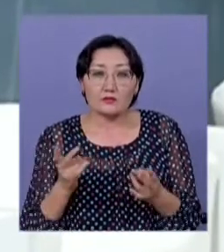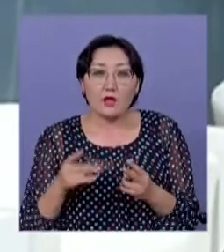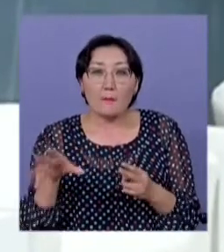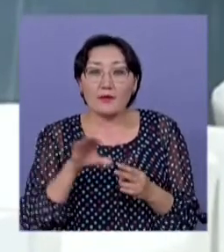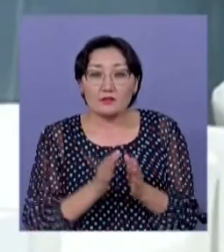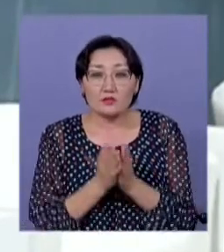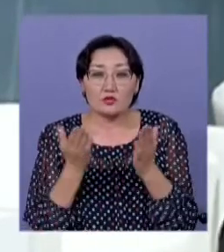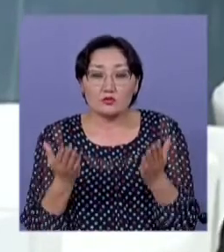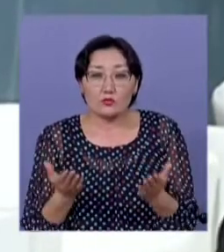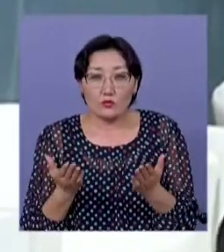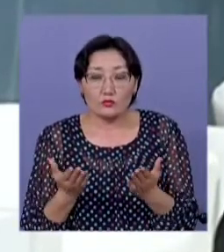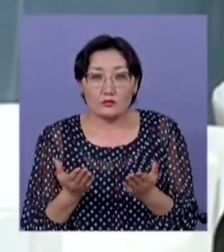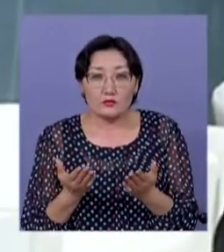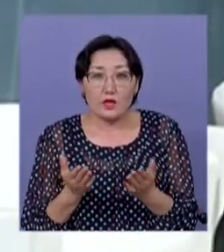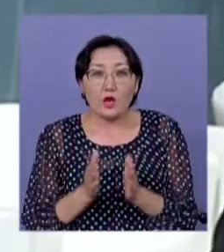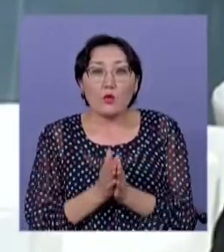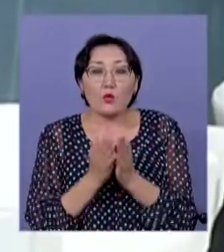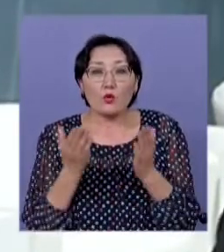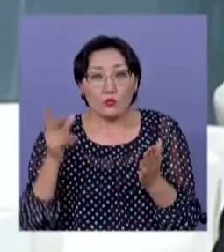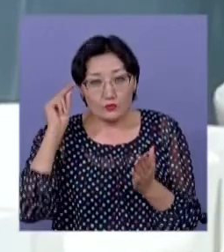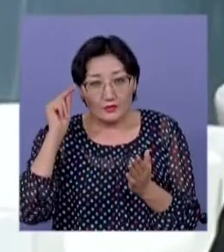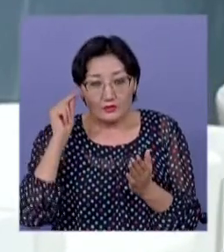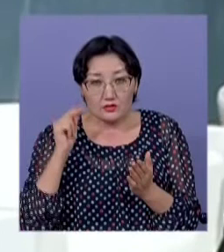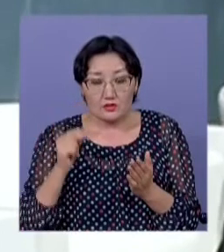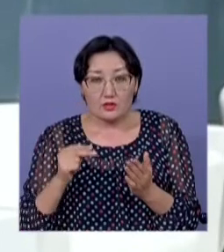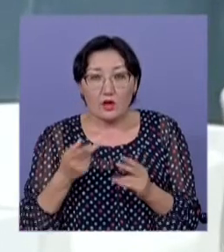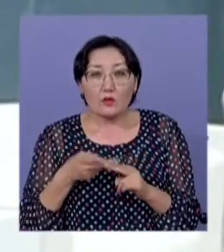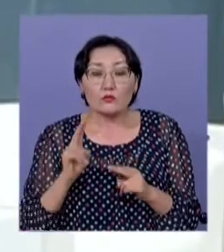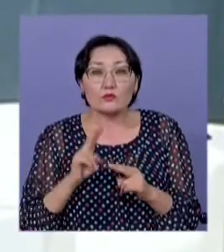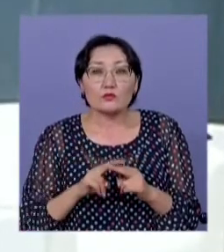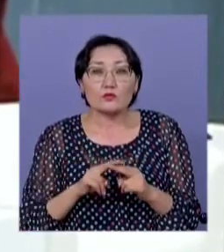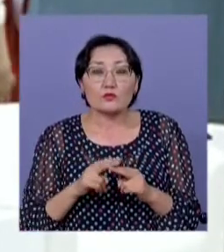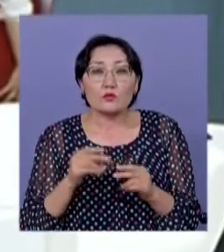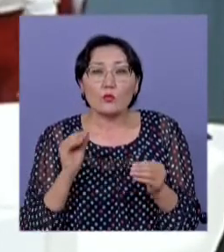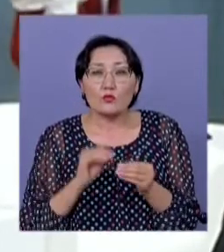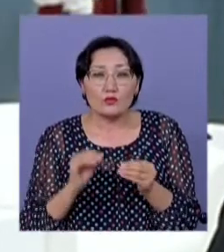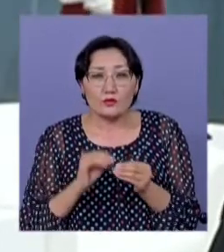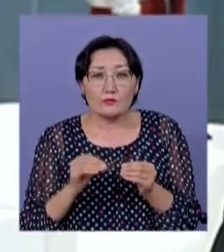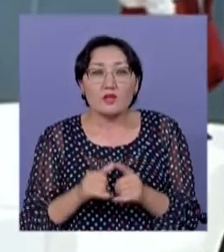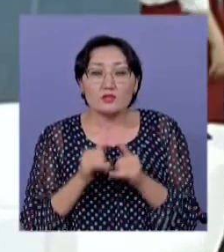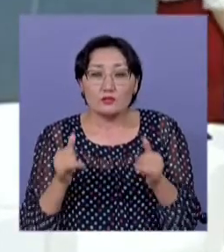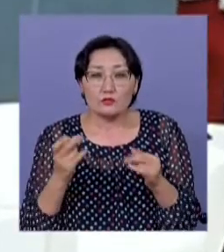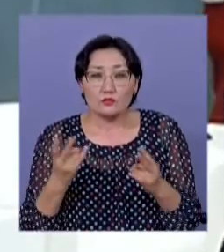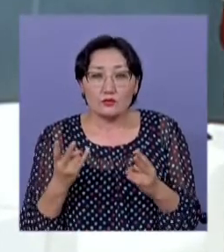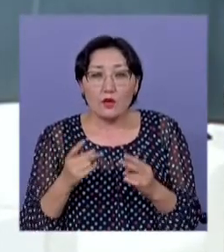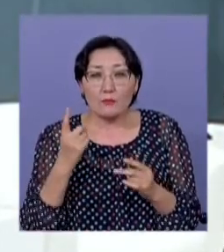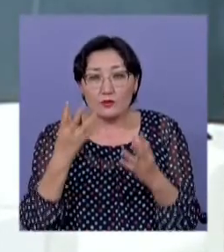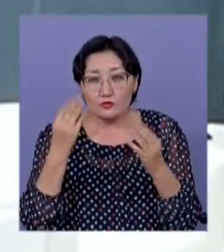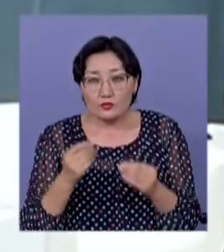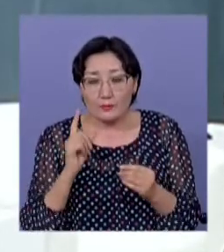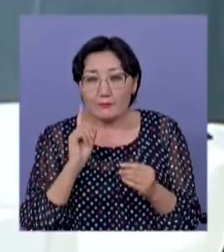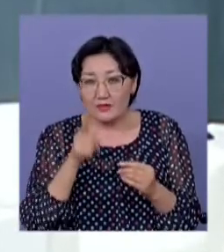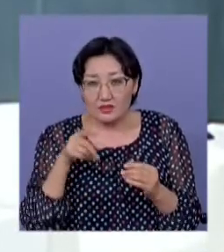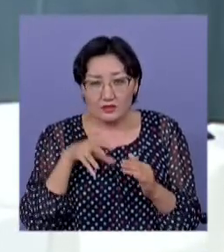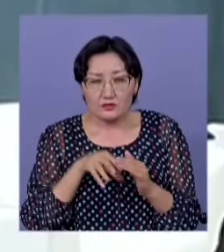деген, оқу үдерісі деген ол жанды құбылыс. Ол үнемі жетілдіру талап етеді. Бір күннің ішінде, бір жылдың